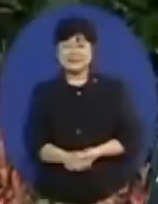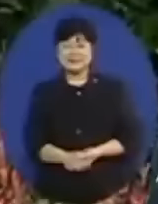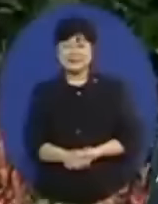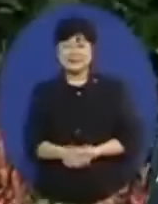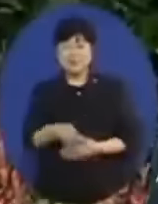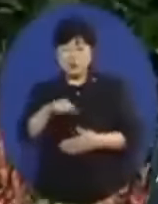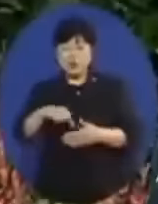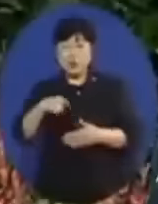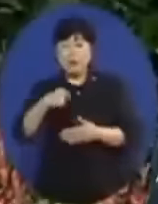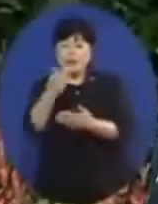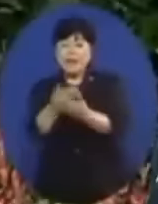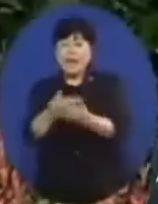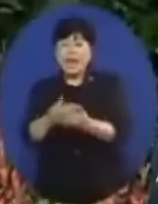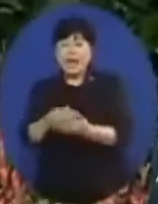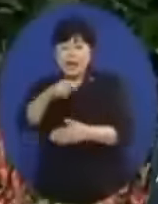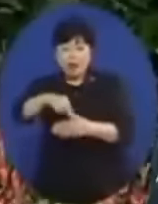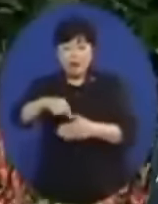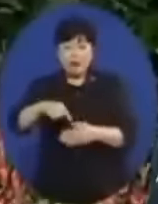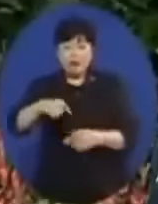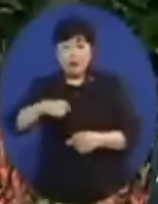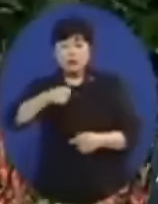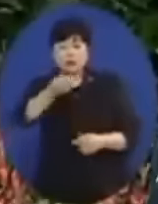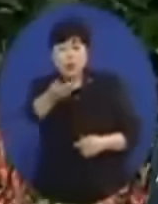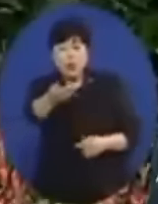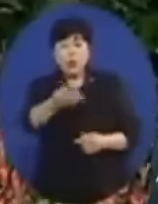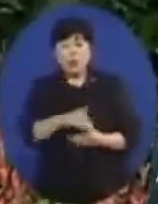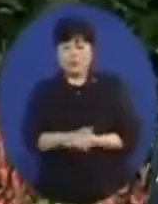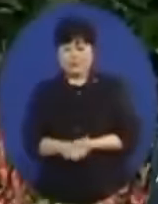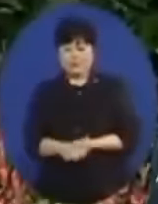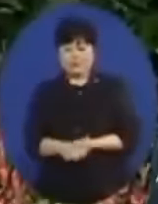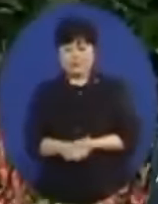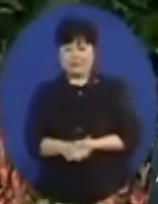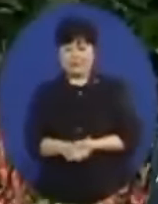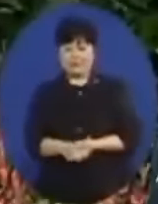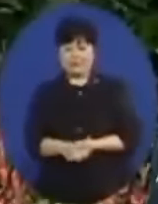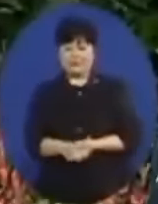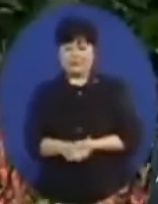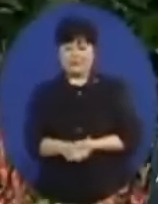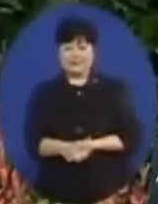속옷을 달라 하면 그 옷까지 주라고 했습니다.